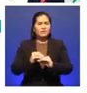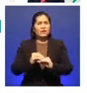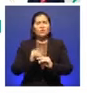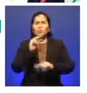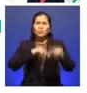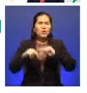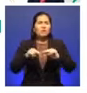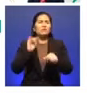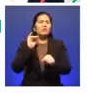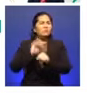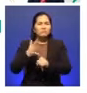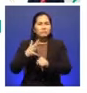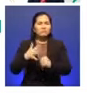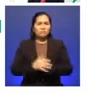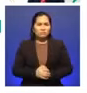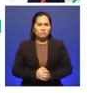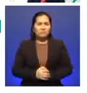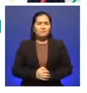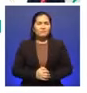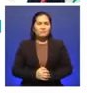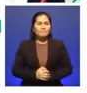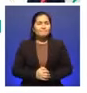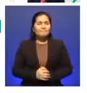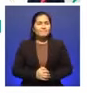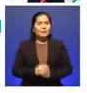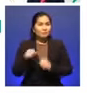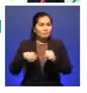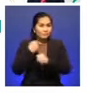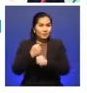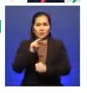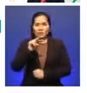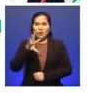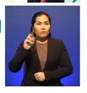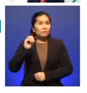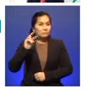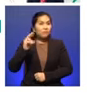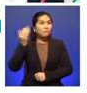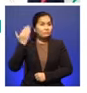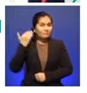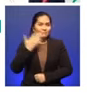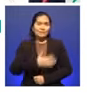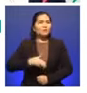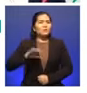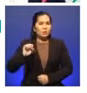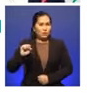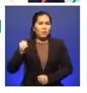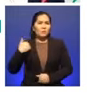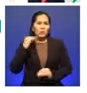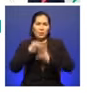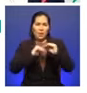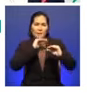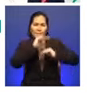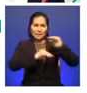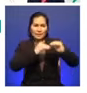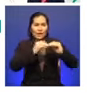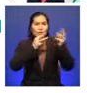พอกับการรับบริการอยู่ดีในปี2562ค่ะสสส.มีโครงการพัฒนารูปแบ